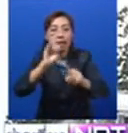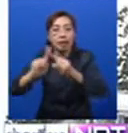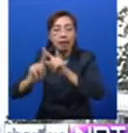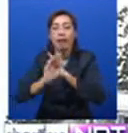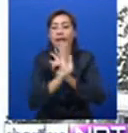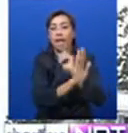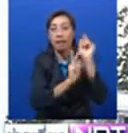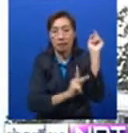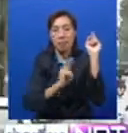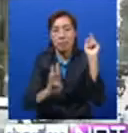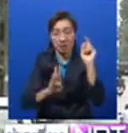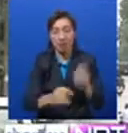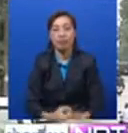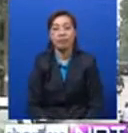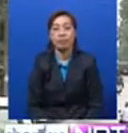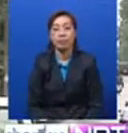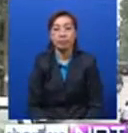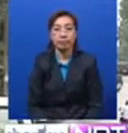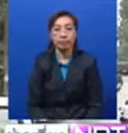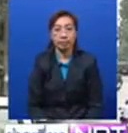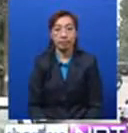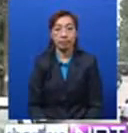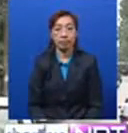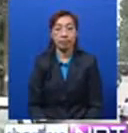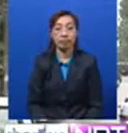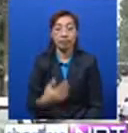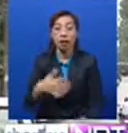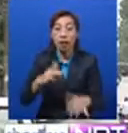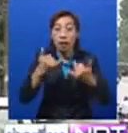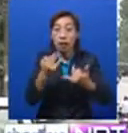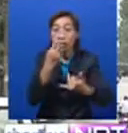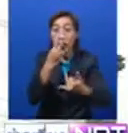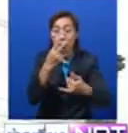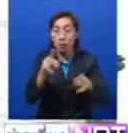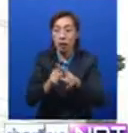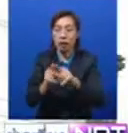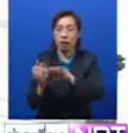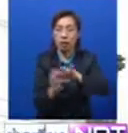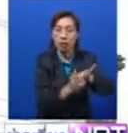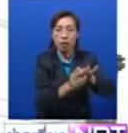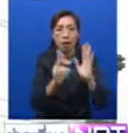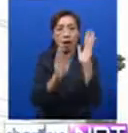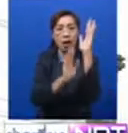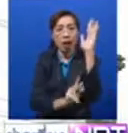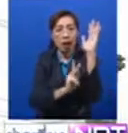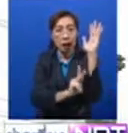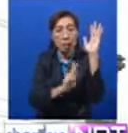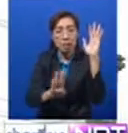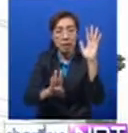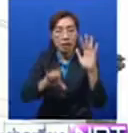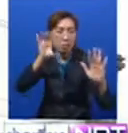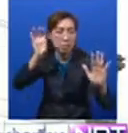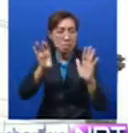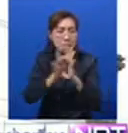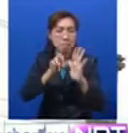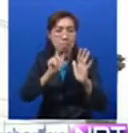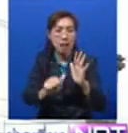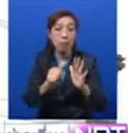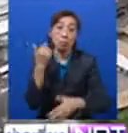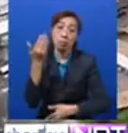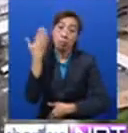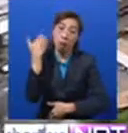องของจังหวัดกระบี่นั่นเองนะคะ ใช่ค่ะดูเรื่องของปัจจุบันไปแล้วมาดูสัญลักษณ์ของเมืองกระบี่อีกหนึ่งอย่างค่ะในอดีตนั้นก